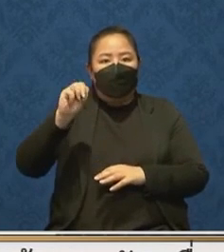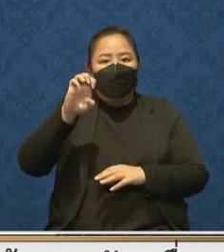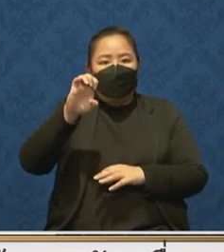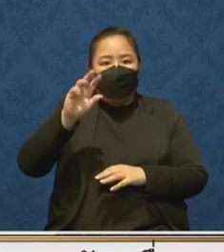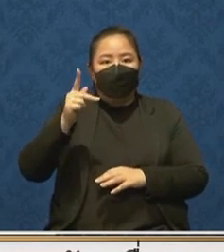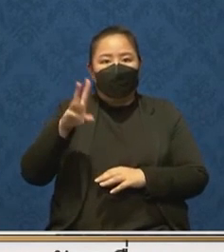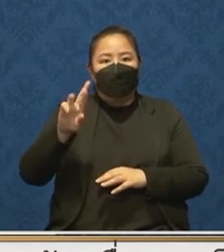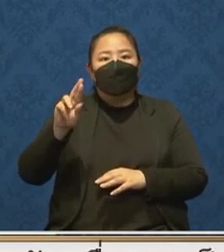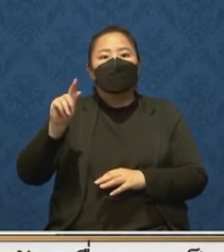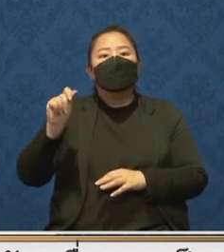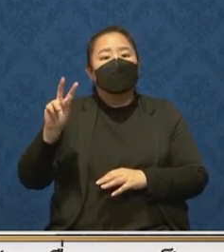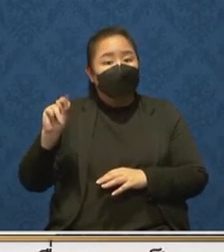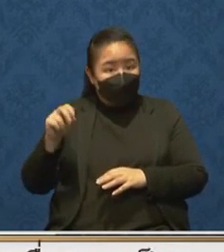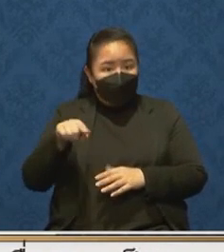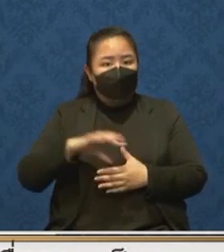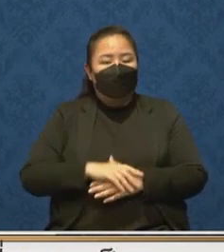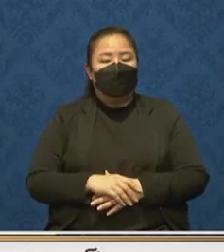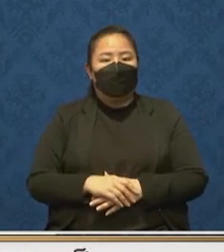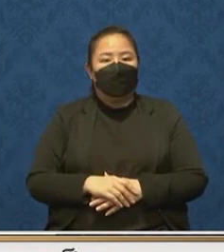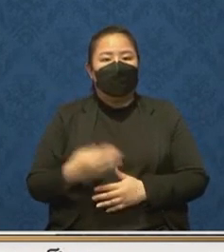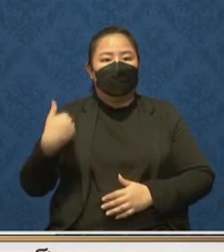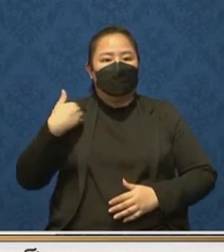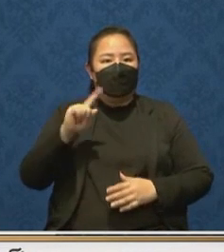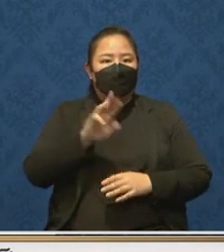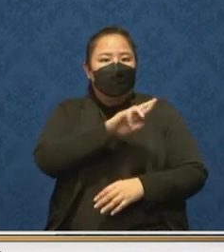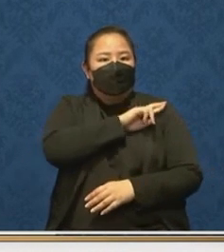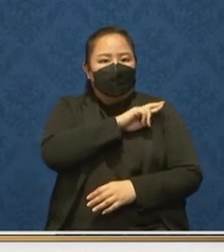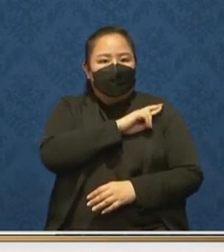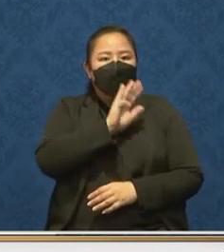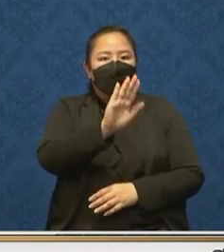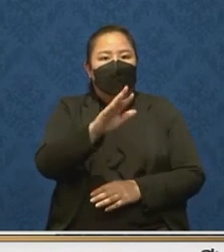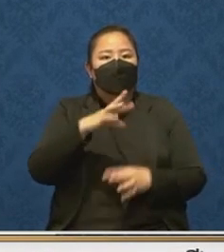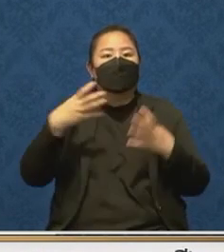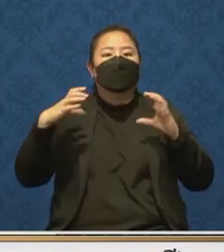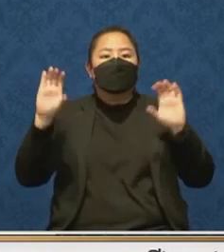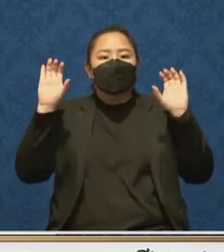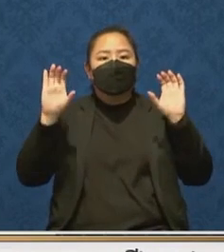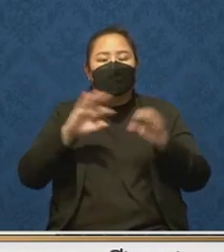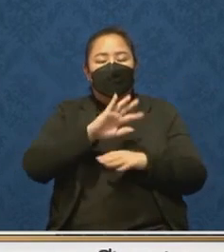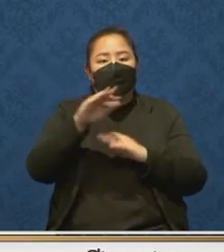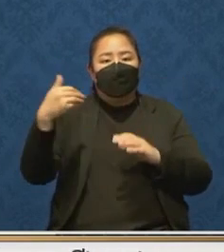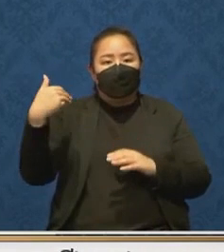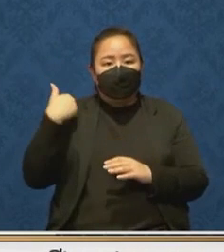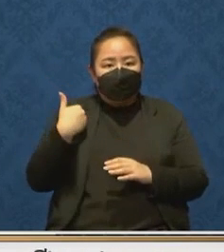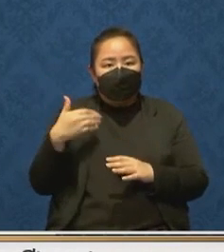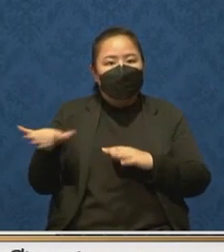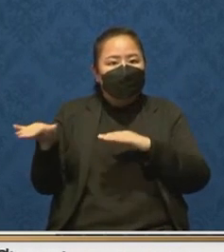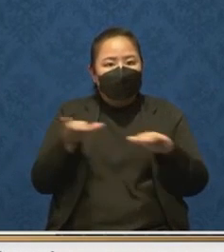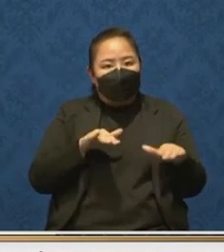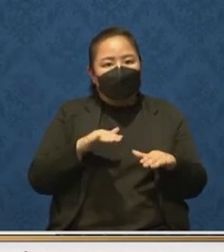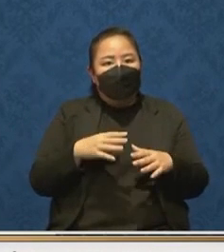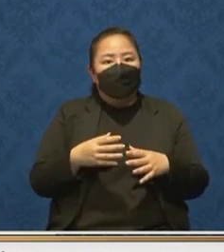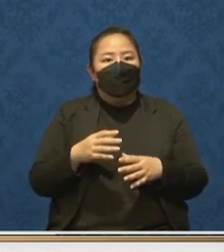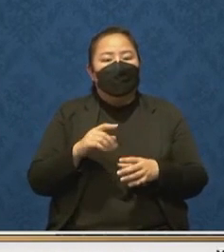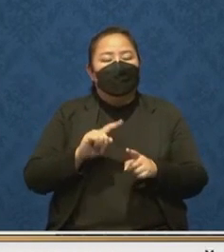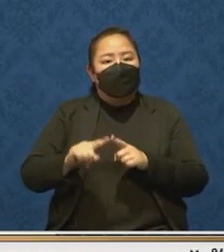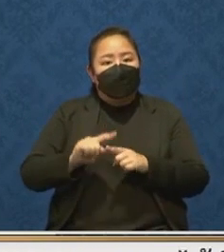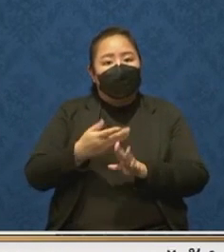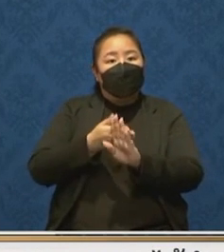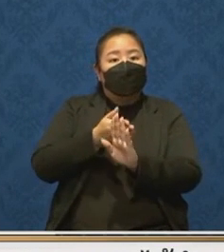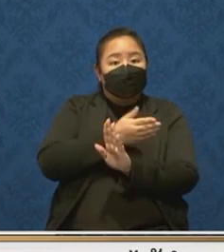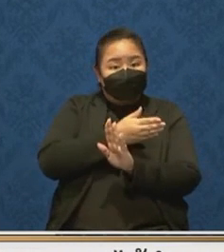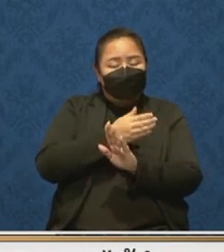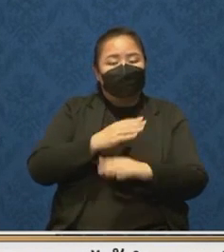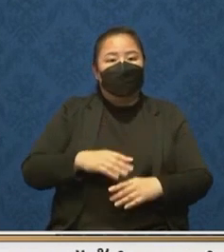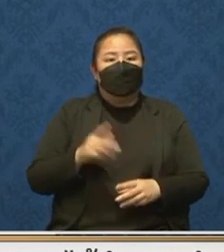บาดในประเทศไทยก็เป็นหน้าที่เป็คามรบผดชอบของรัฐบาลไยจะต้องเตรียมการรบมือตั้งแต่เื่ๆค